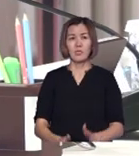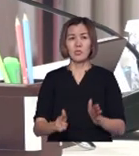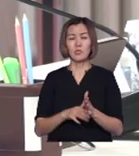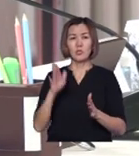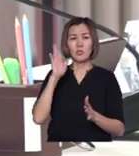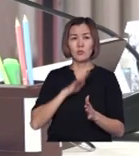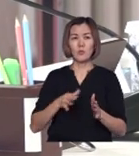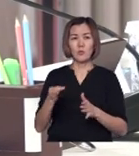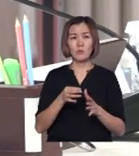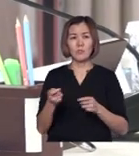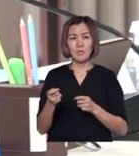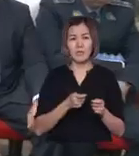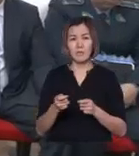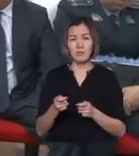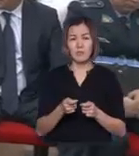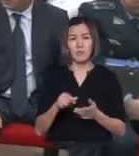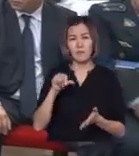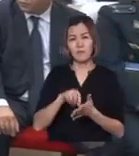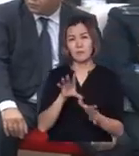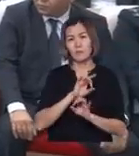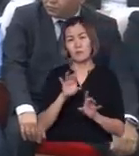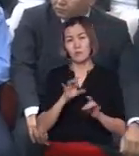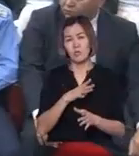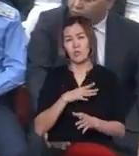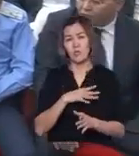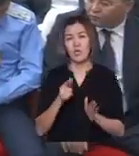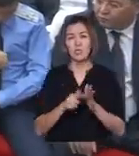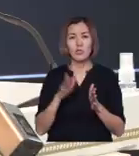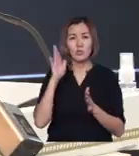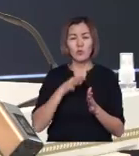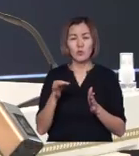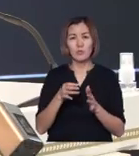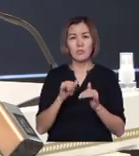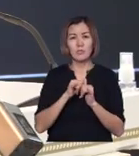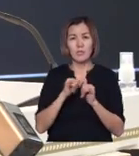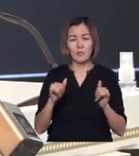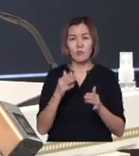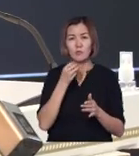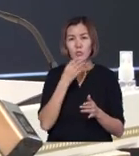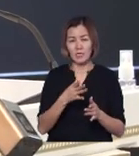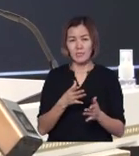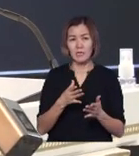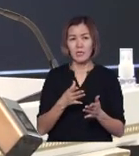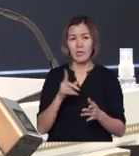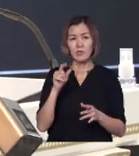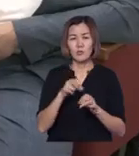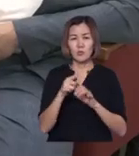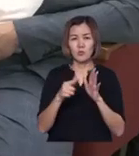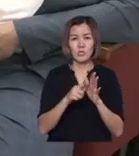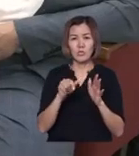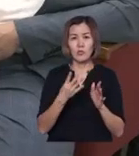Бейбіт Исабаевқа беріледі. Жетісу облысының аяғы алысы жақсы. Өсу қарқыны 117.4%-ді